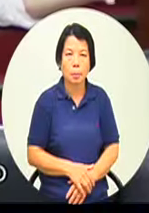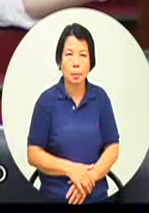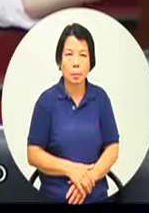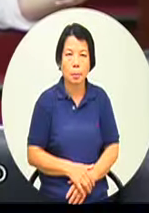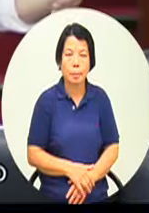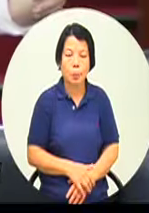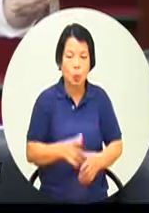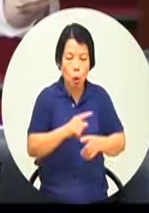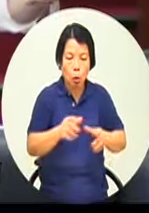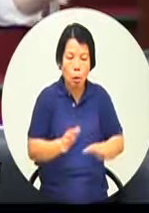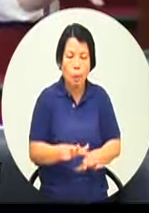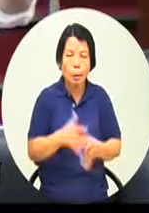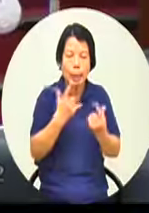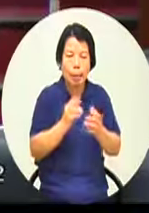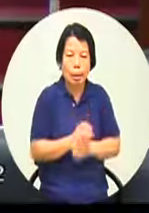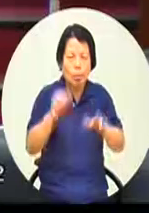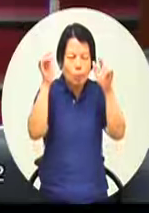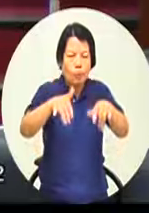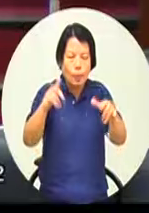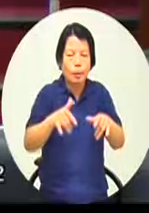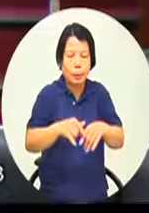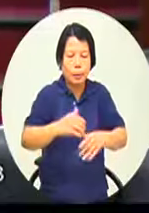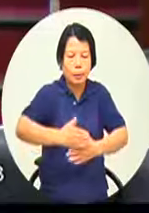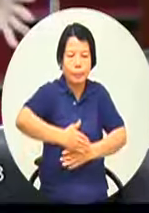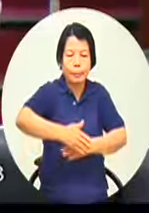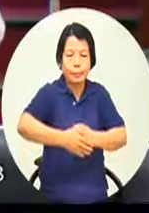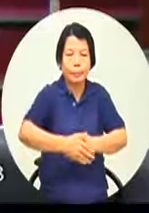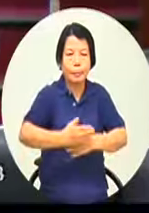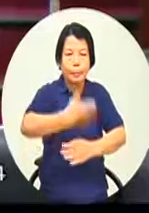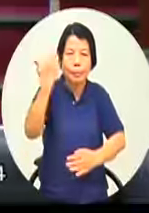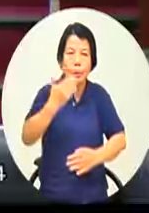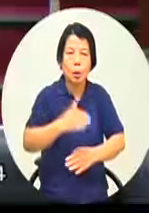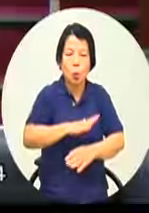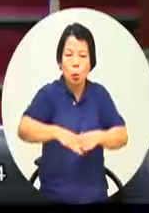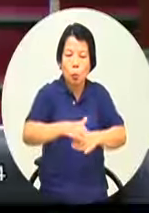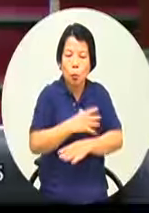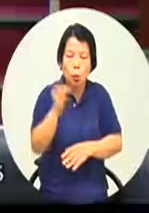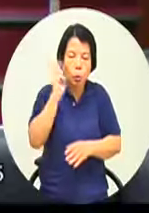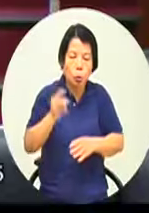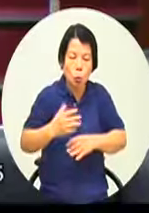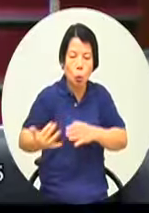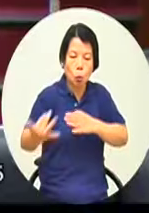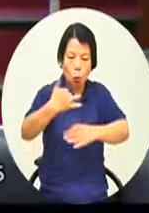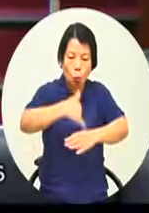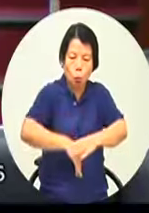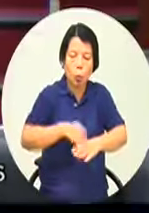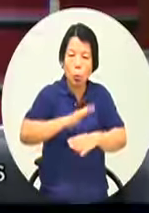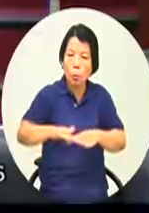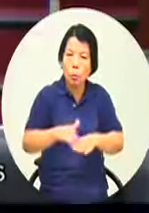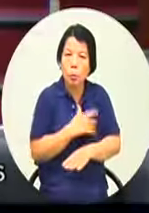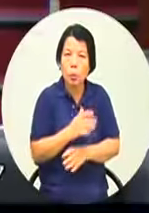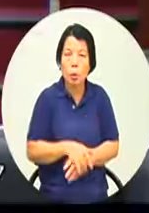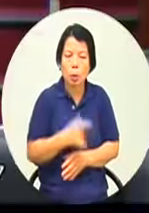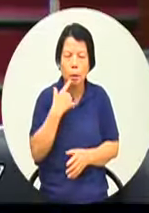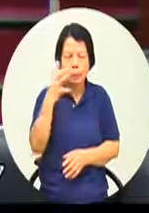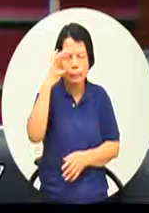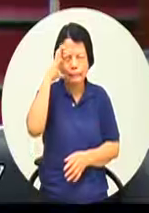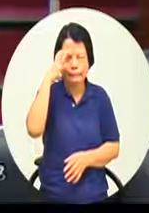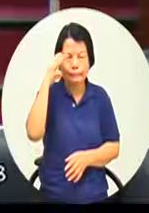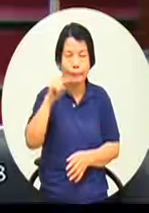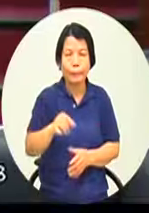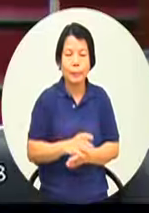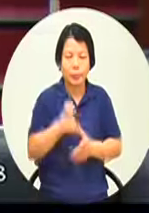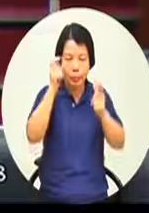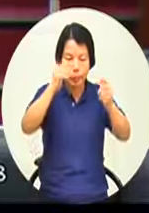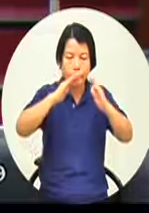大潮来的时候再开嘛，大雨来的时候再开嘛，那会不会把水引进来？这个问题啊，其实很复杂啊，我们